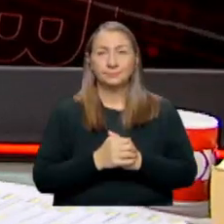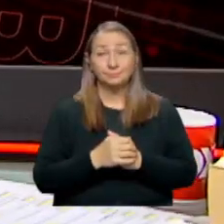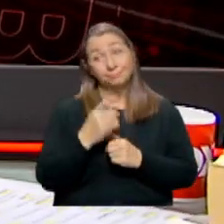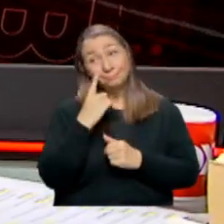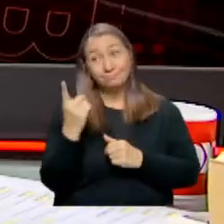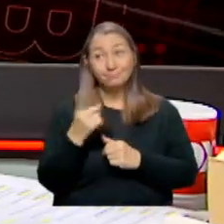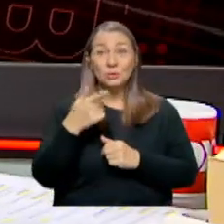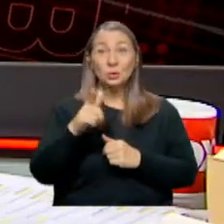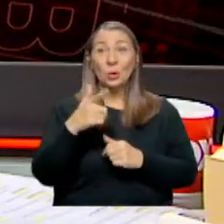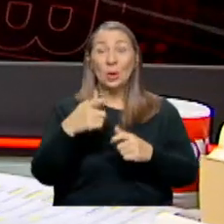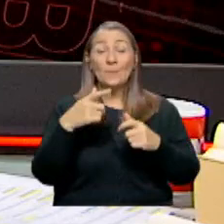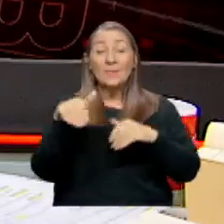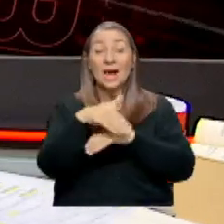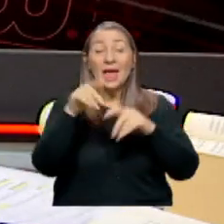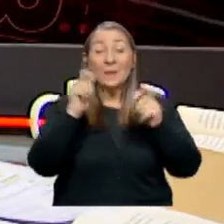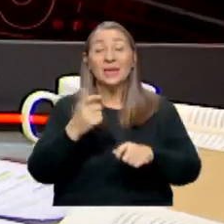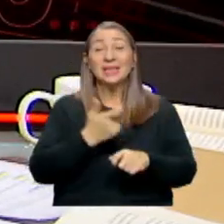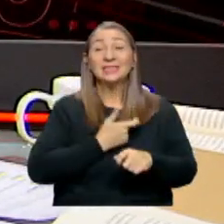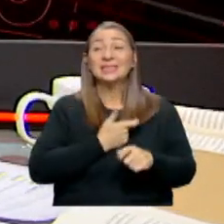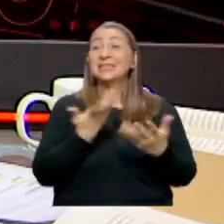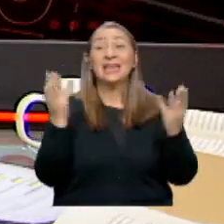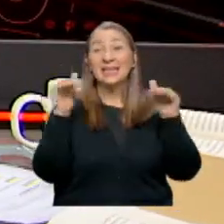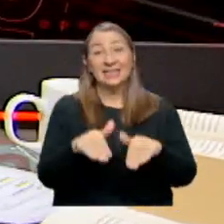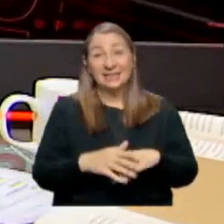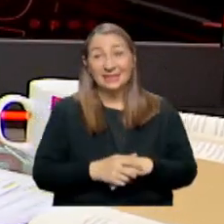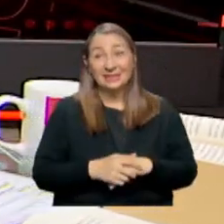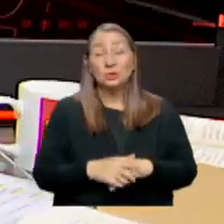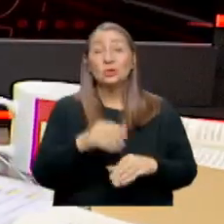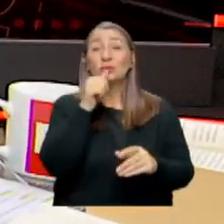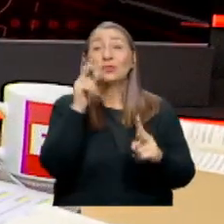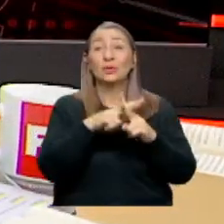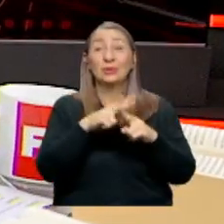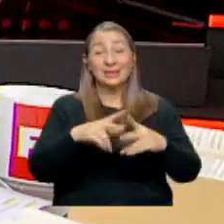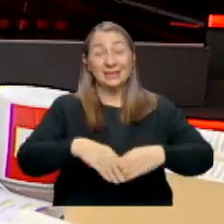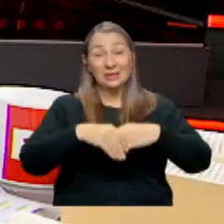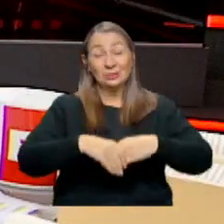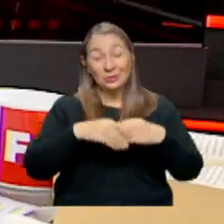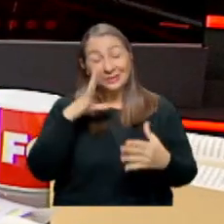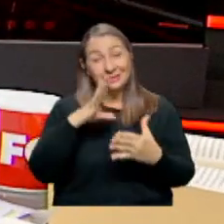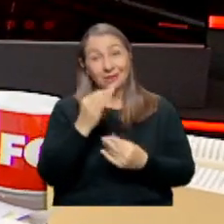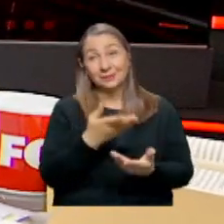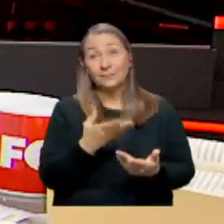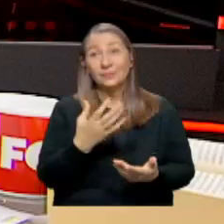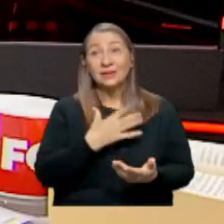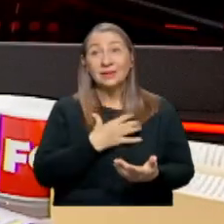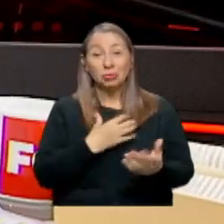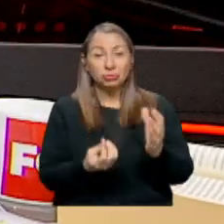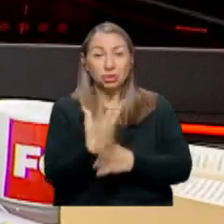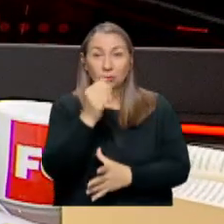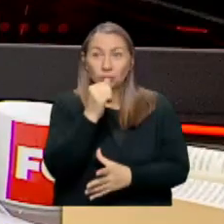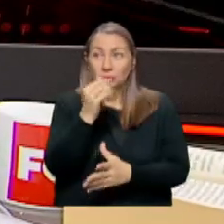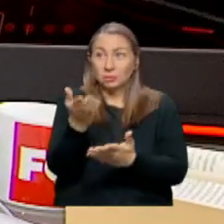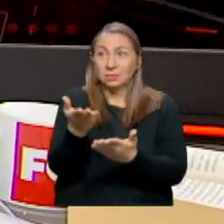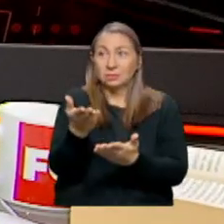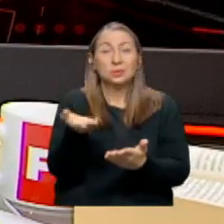gördünüz mü köyleri mahalleye yapan yasanın Ne getirdiğini Suat ustasıyla tanışıyor İnsanlar kendi çıkarttıkları su